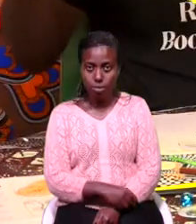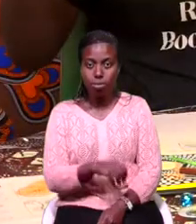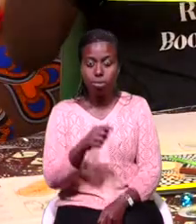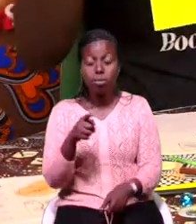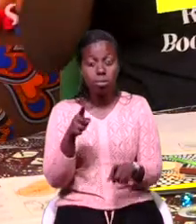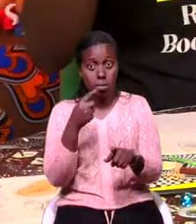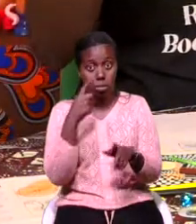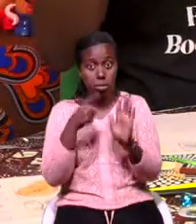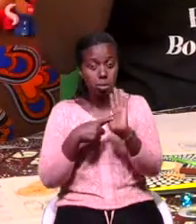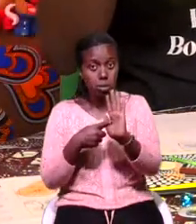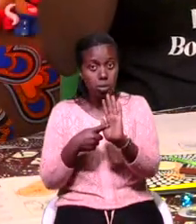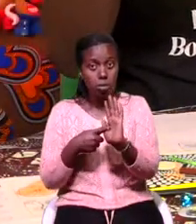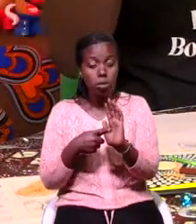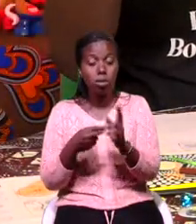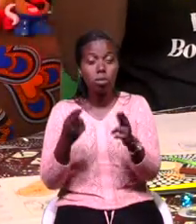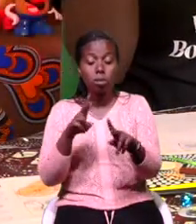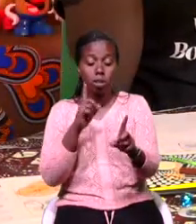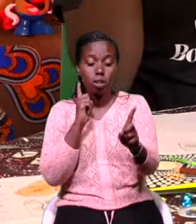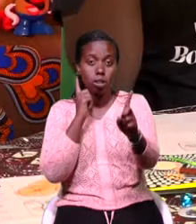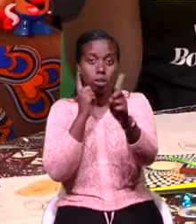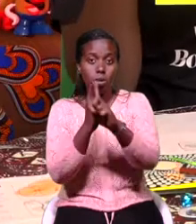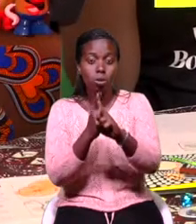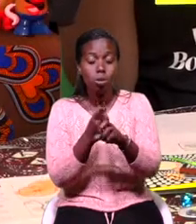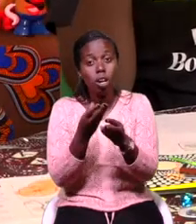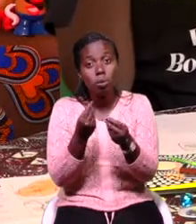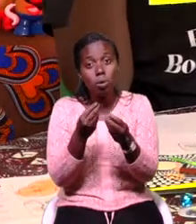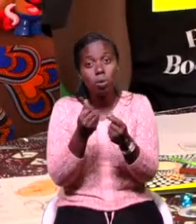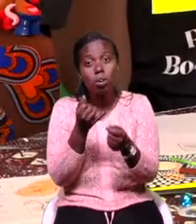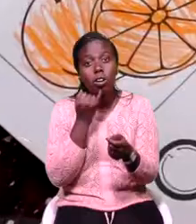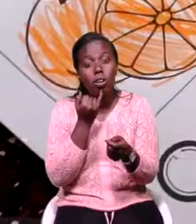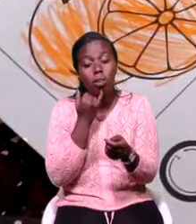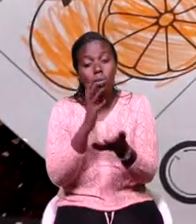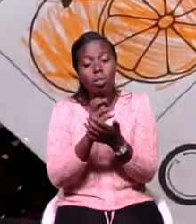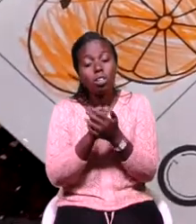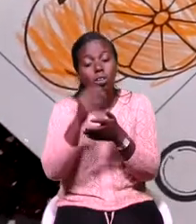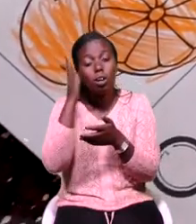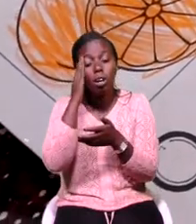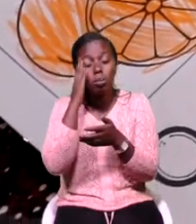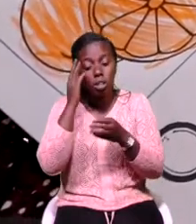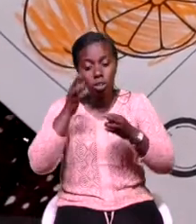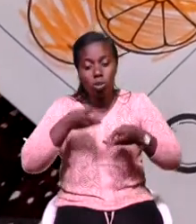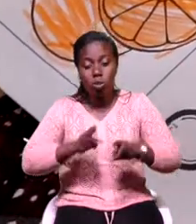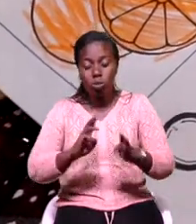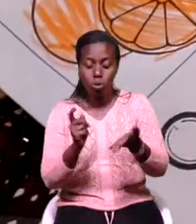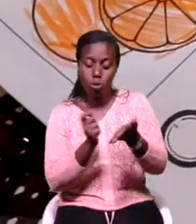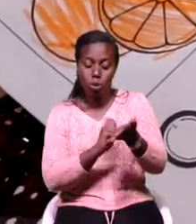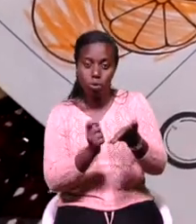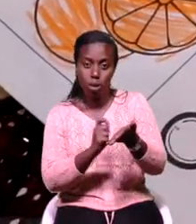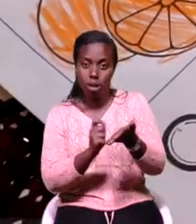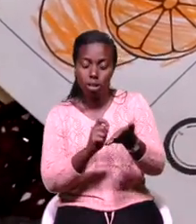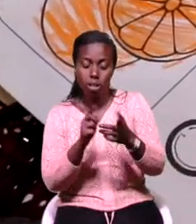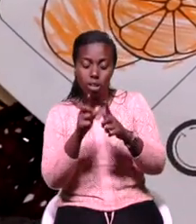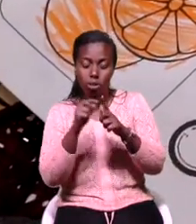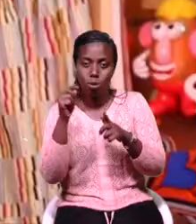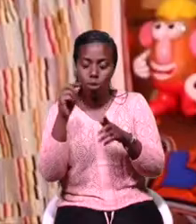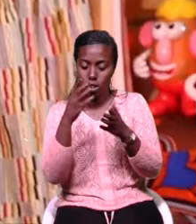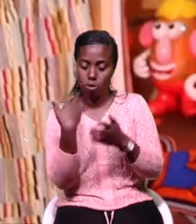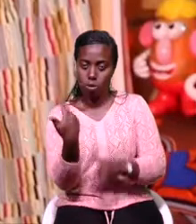Ngira ngo murabona yuko biza guhura, bikorohera wa mwana kugira ngo amenye ukuntu bandika inyuguti ku